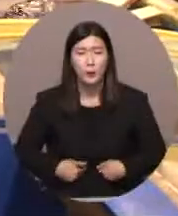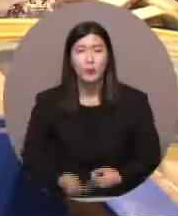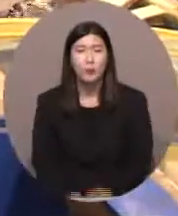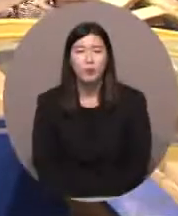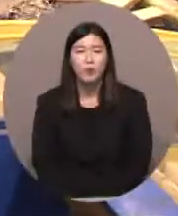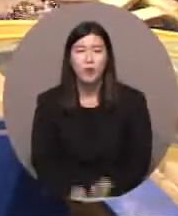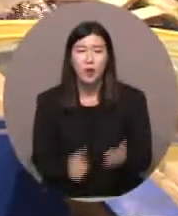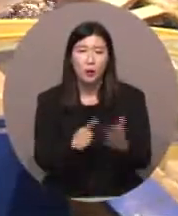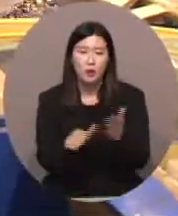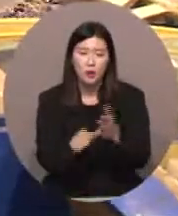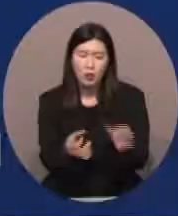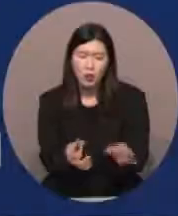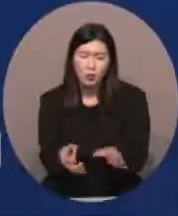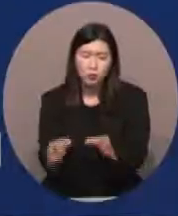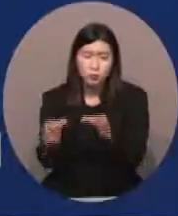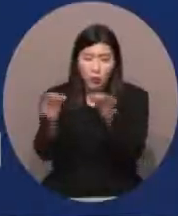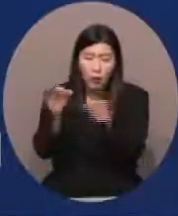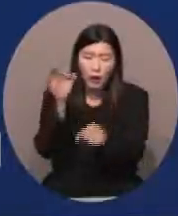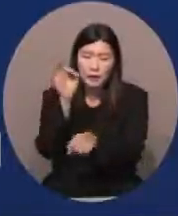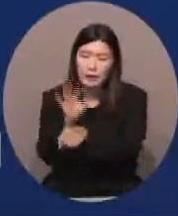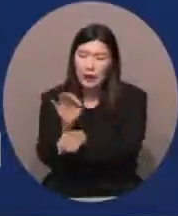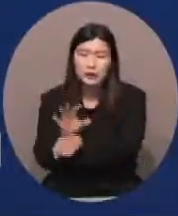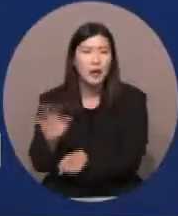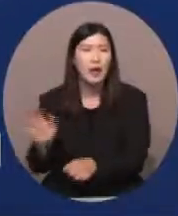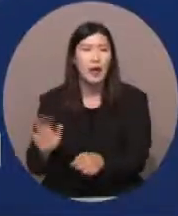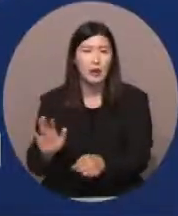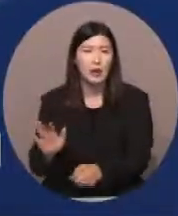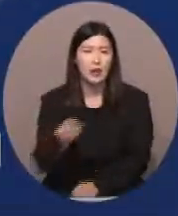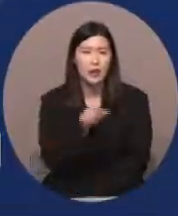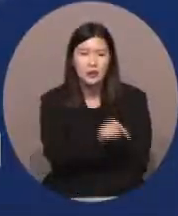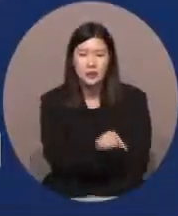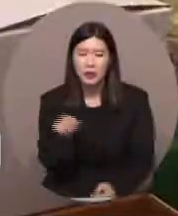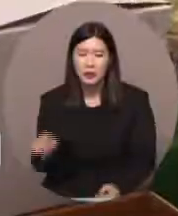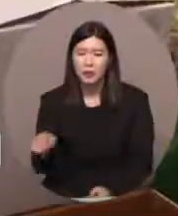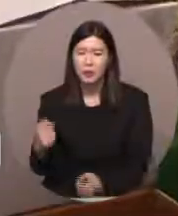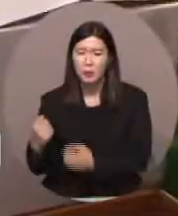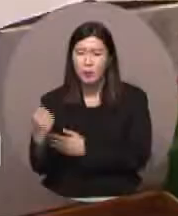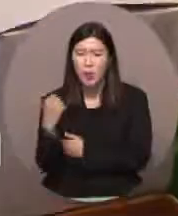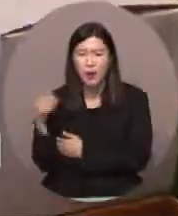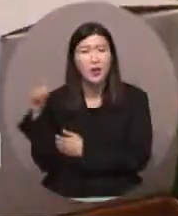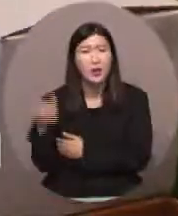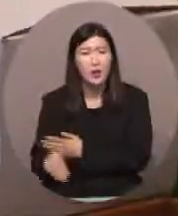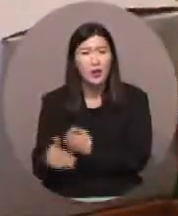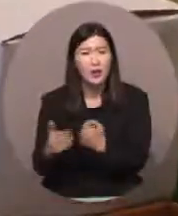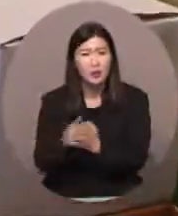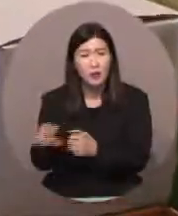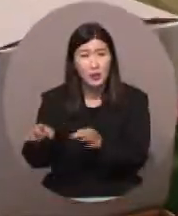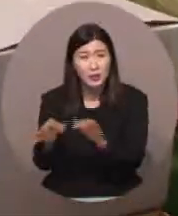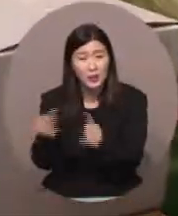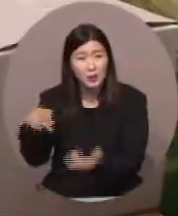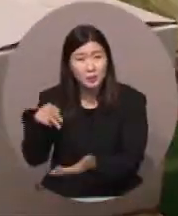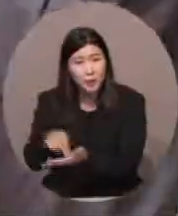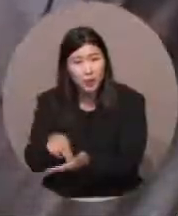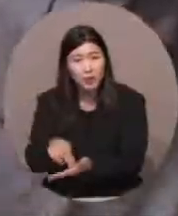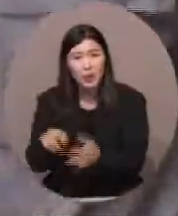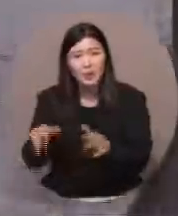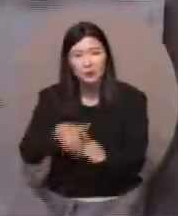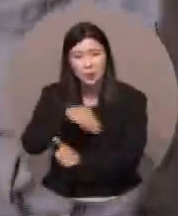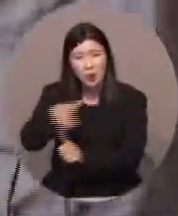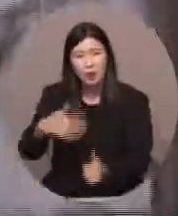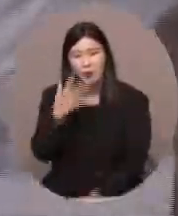물가에 가뜩이나 소비가 움츠러들고 대형마트보다 경쟁력이 낮아 생존 위기에 몰린 전통시장들의 추석 연휴